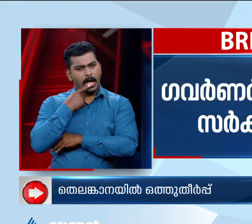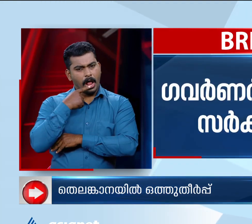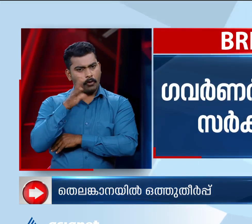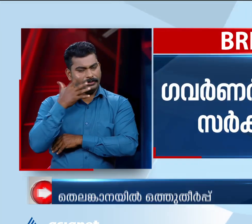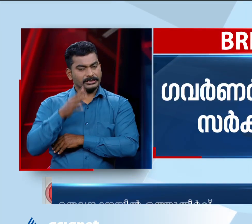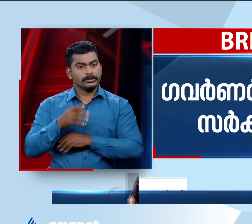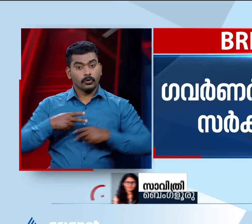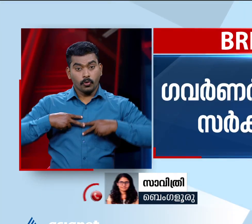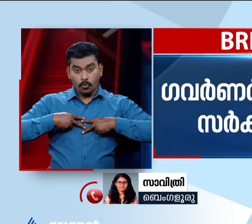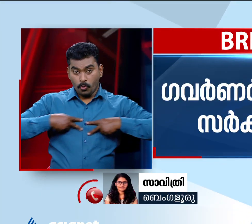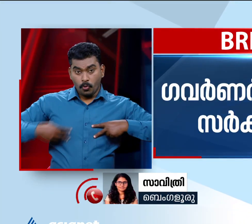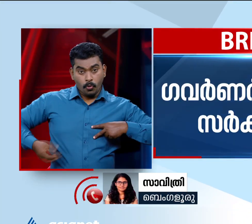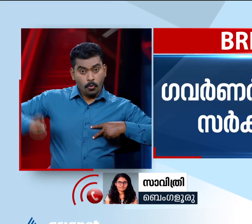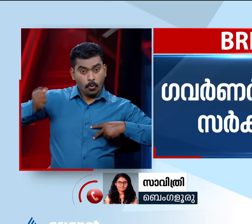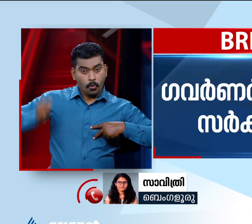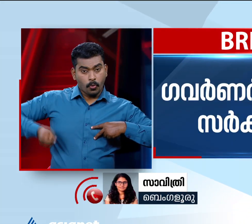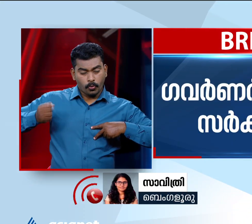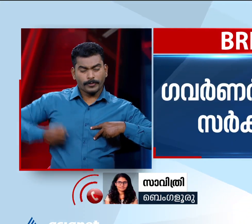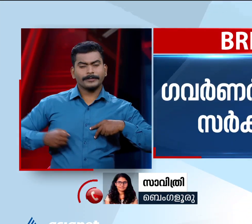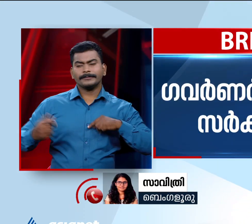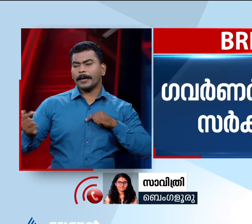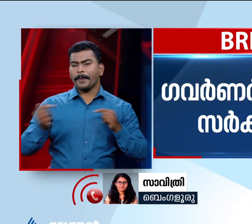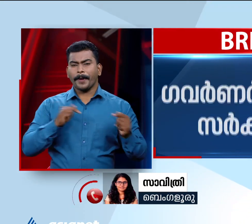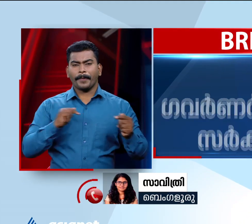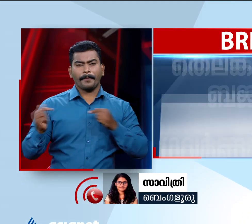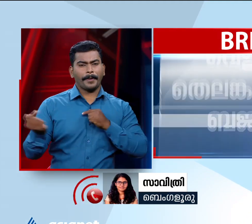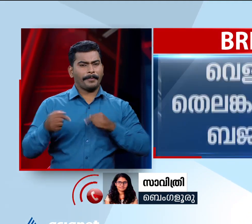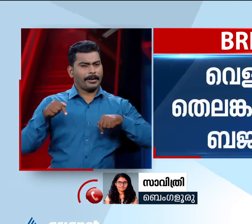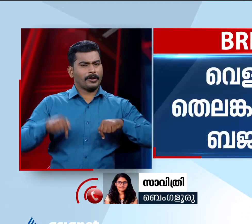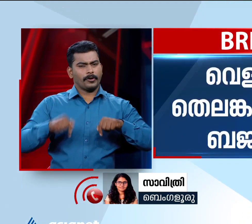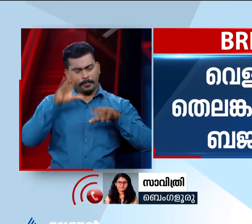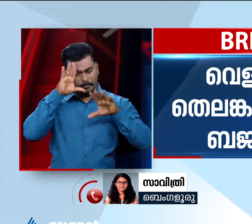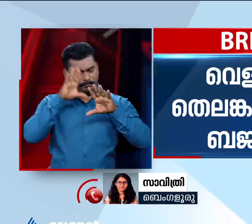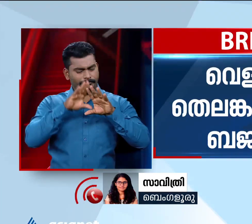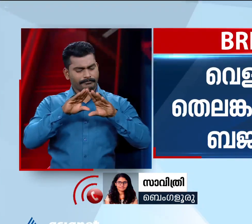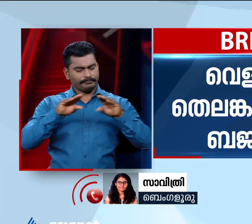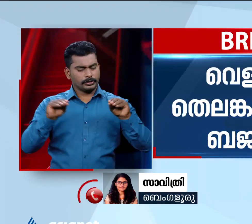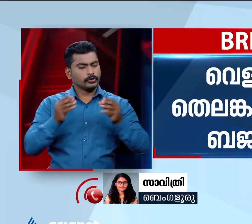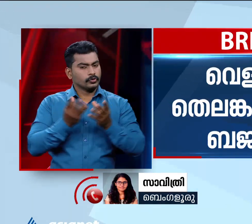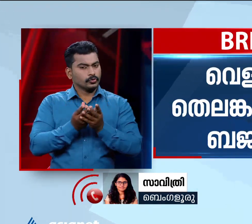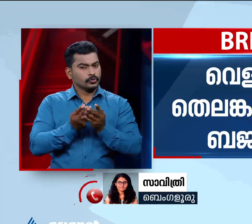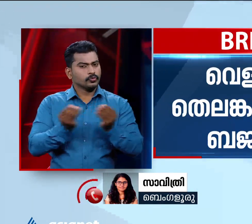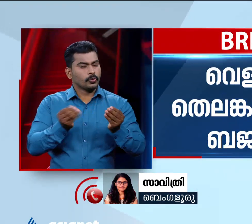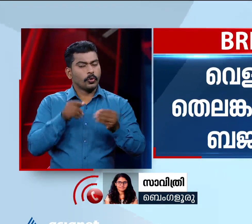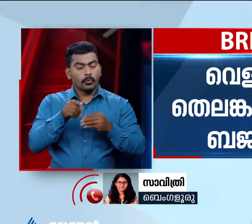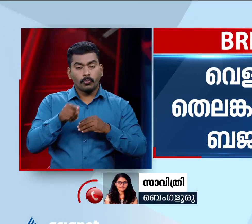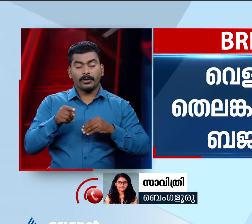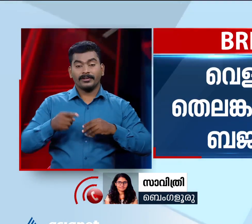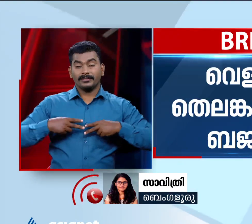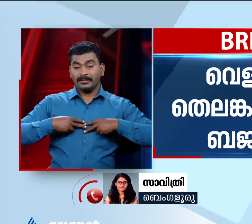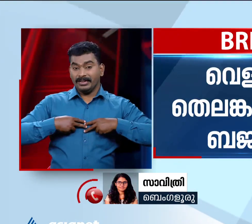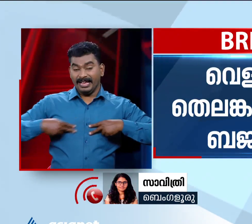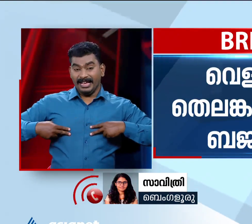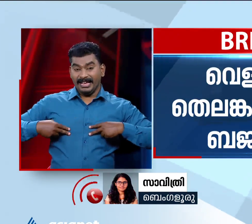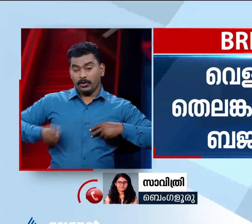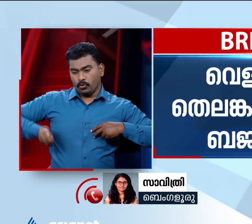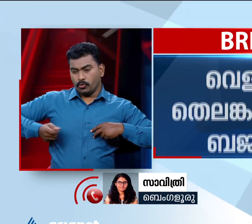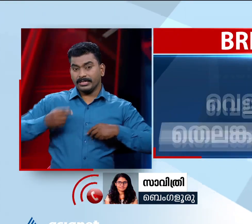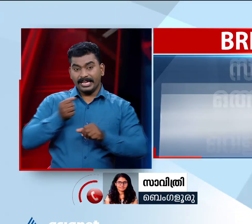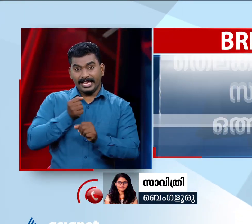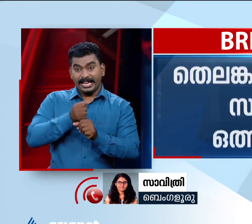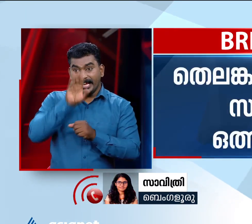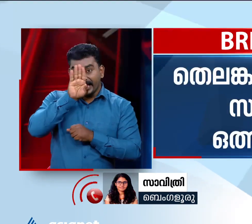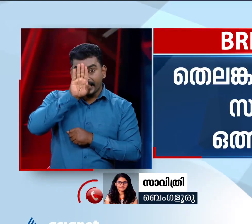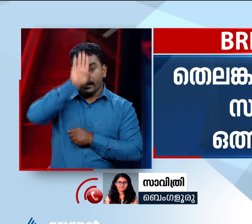ഒടുവിൽ കോടതി കയറിയ ഗവർണർ സർക്കാർ പോര് ഒരു ഒത്തുതീർപ്പിലെത്തിയിരിക്കുകയാണ്. ഇന്ന് ഉച്ചയോടുകൂടി ഭരണഘടനാപരമായ എല്ലാ ചട്ടങ്ങളും പാലിക്കുമെന്ന്